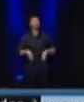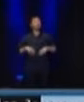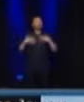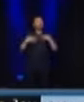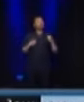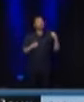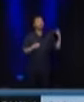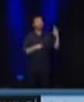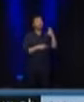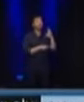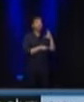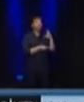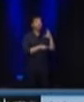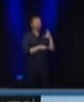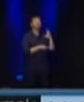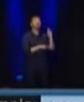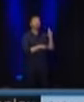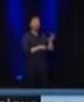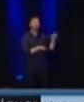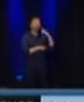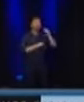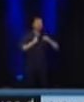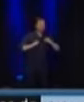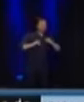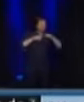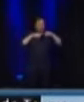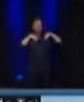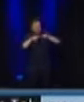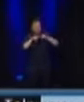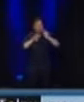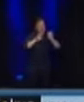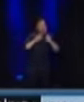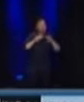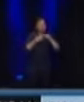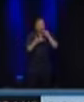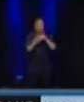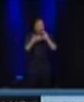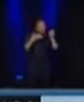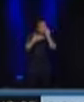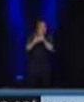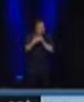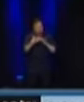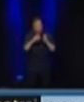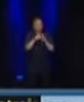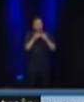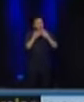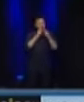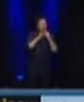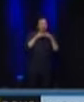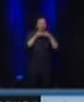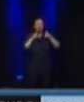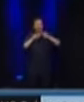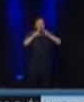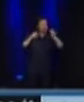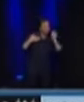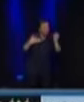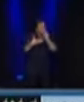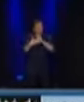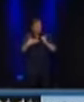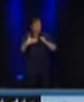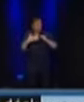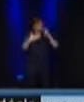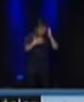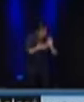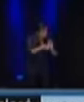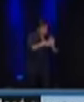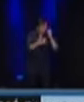en train de regarder ça quartier par quartier, entre autres à Montréal, rejoindre les communautés aussi dans leur langue et s'assurer